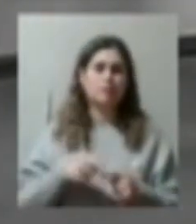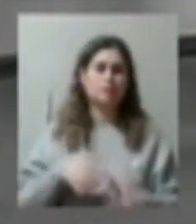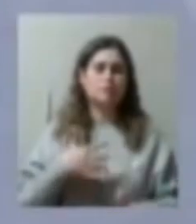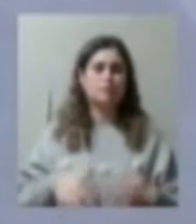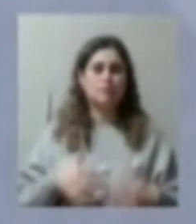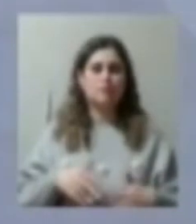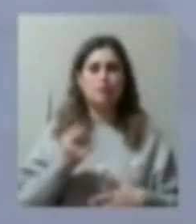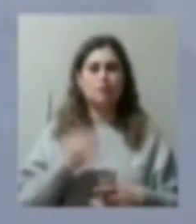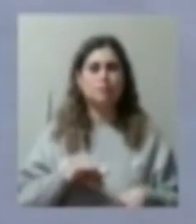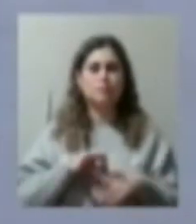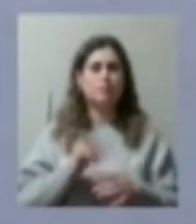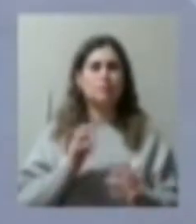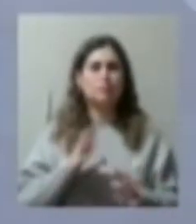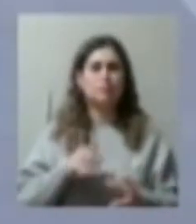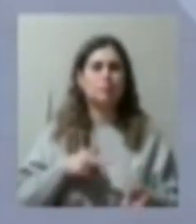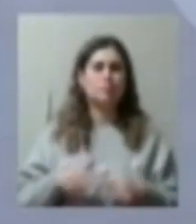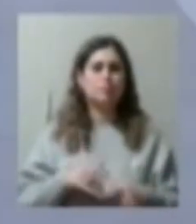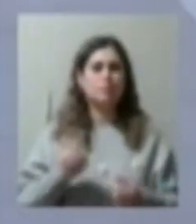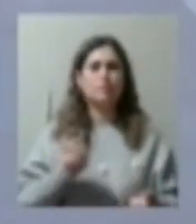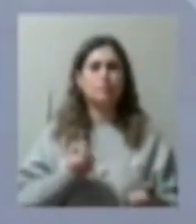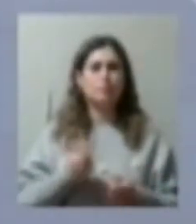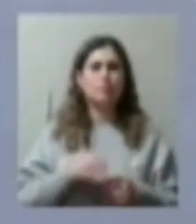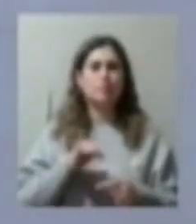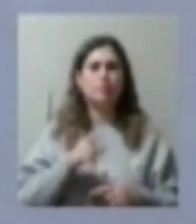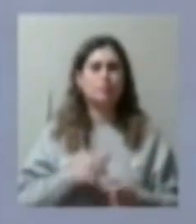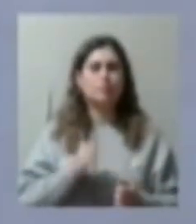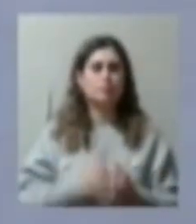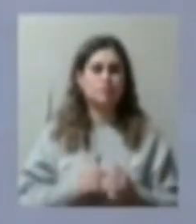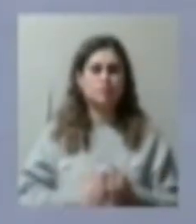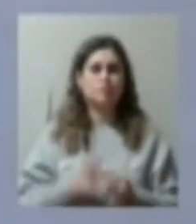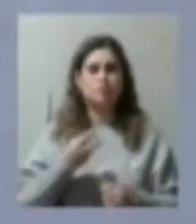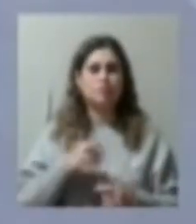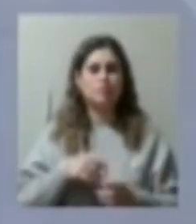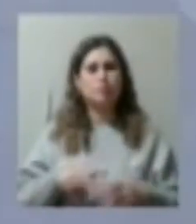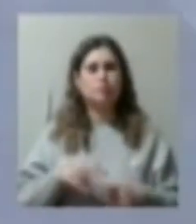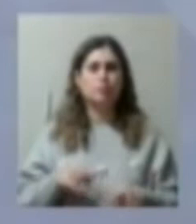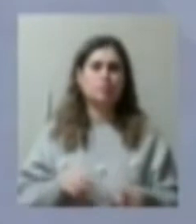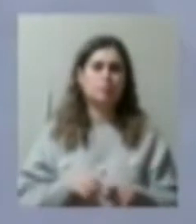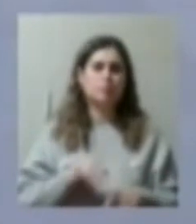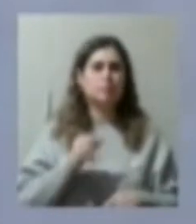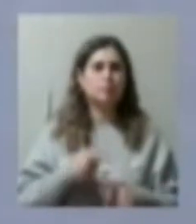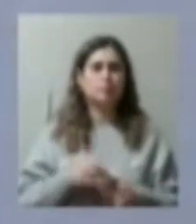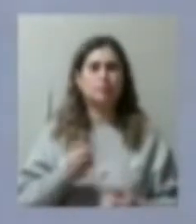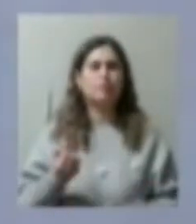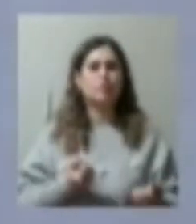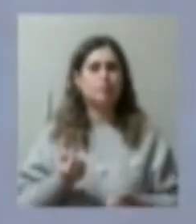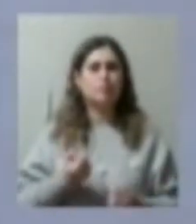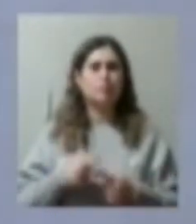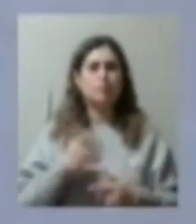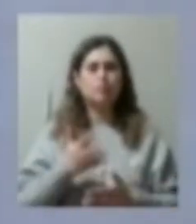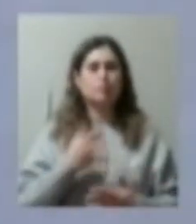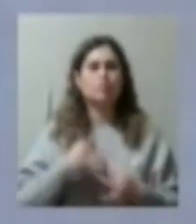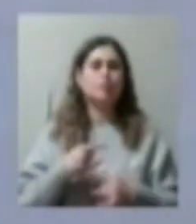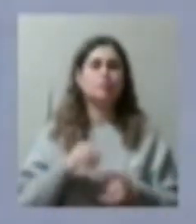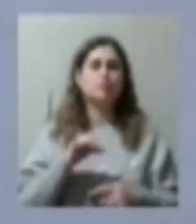Акції проводяться не лише для пішоходів і для водіїв. Для кого найчастіше? Для пішоходів все ж таки і чи для водіїв? І якщо говорити про